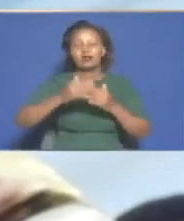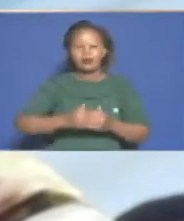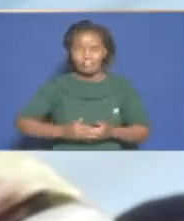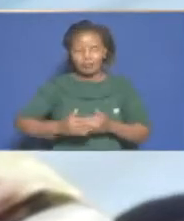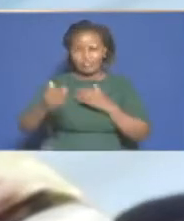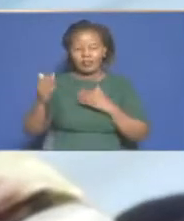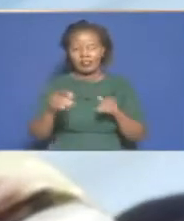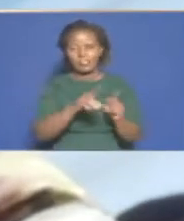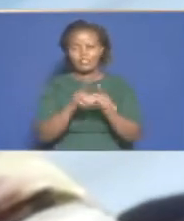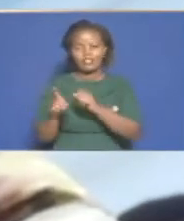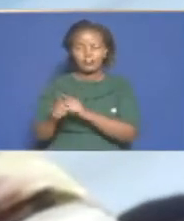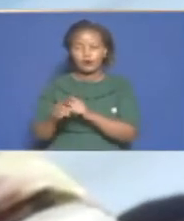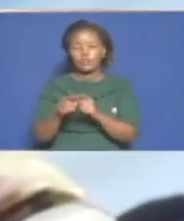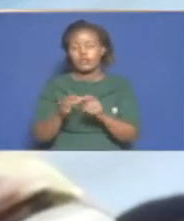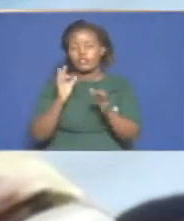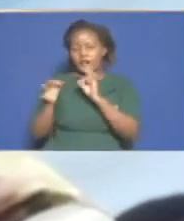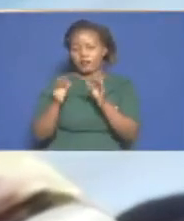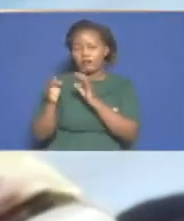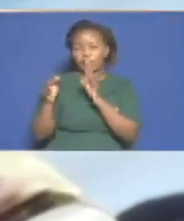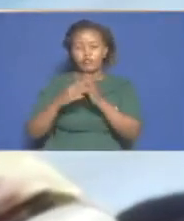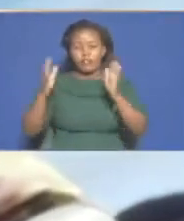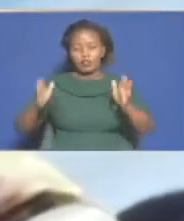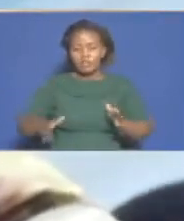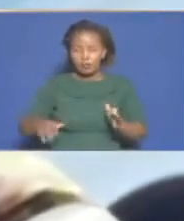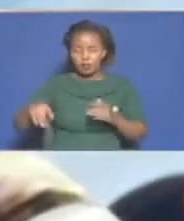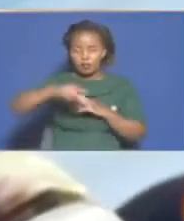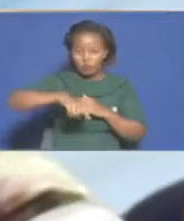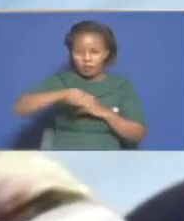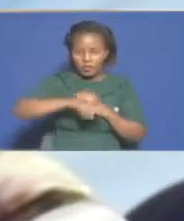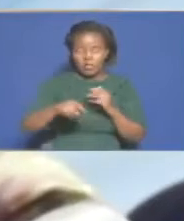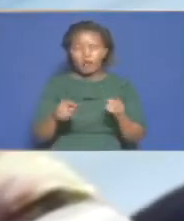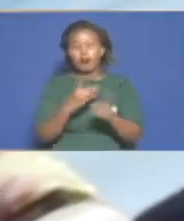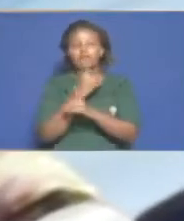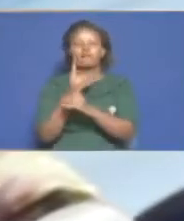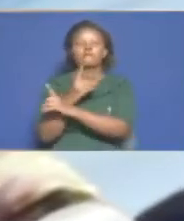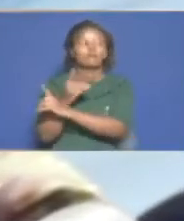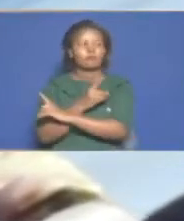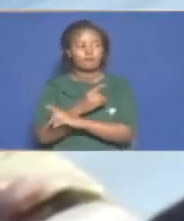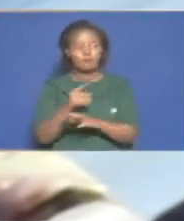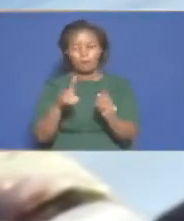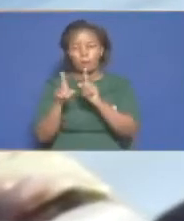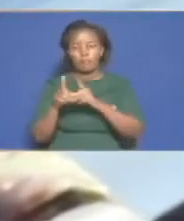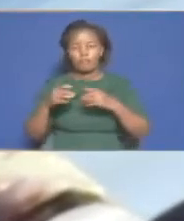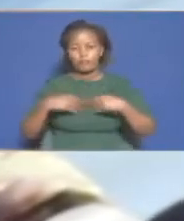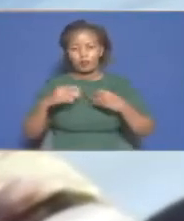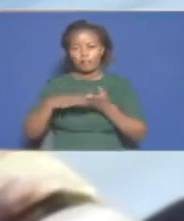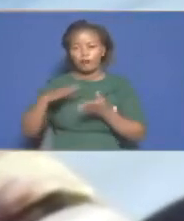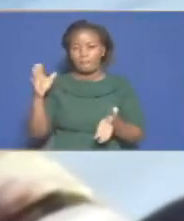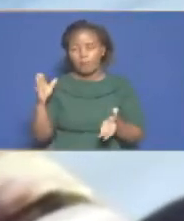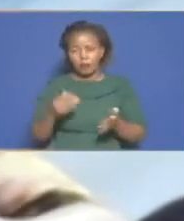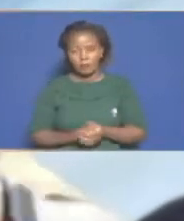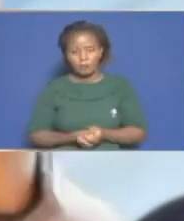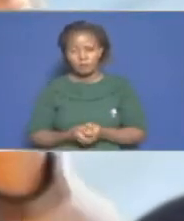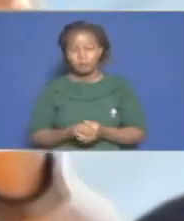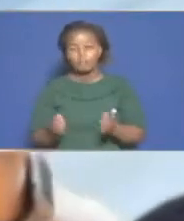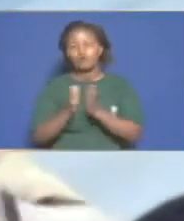have very senior leader here, Lieutenant Colonel Galgalo, ambaye ni contingent commander wenu,